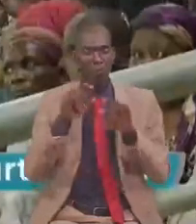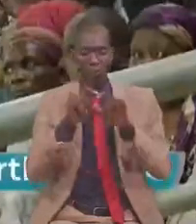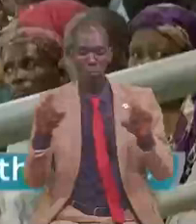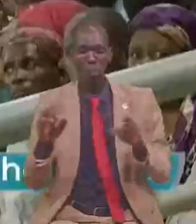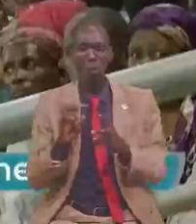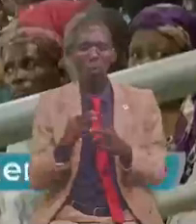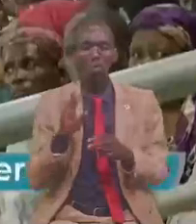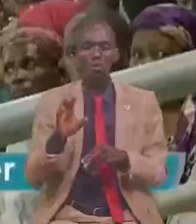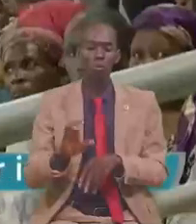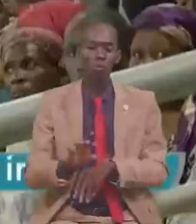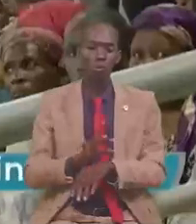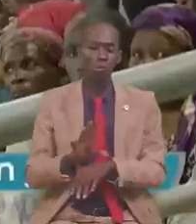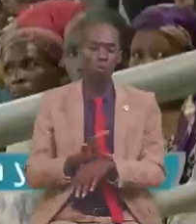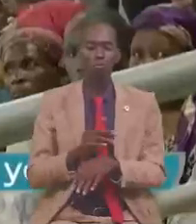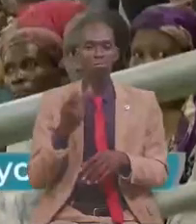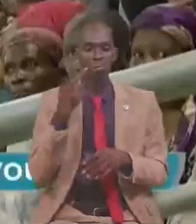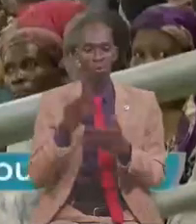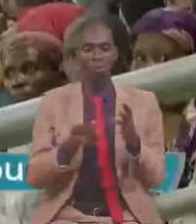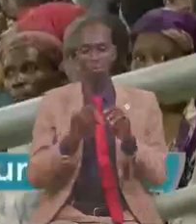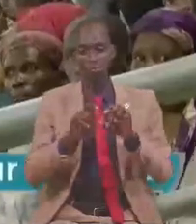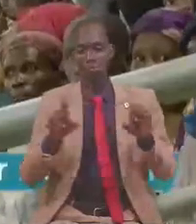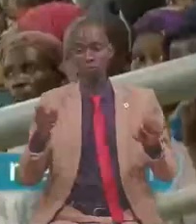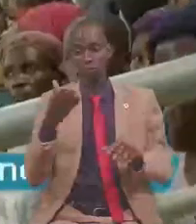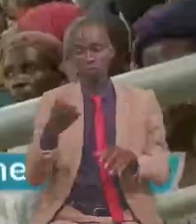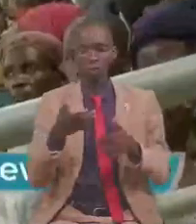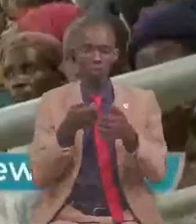s'afficher et vous remplissez